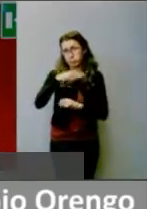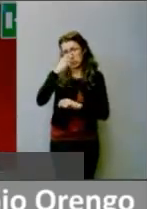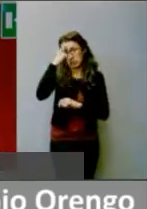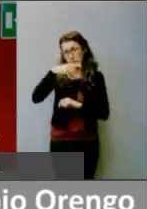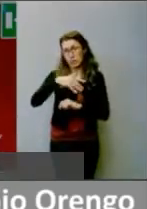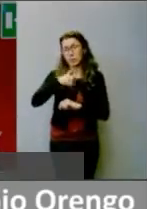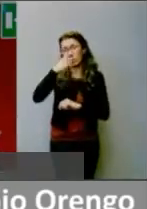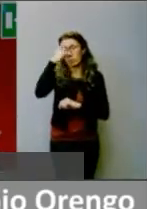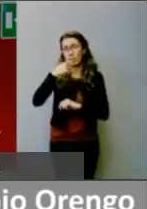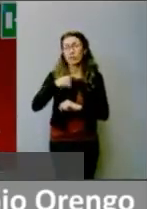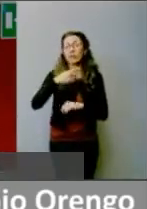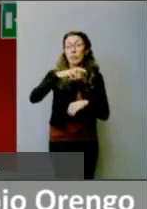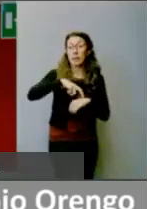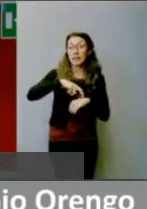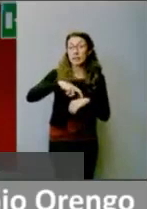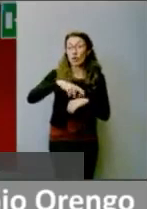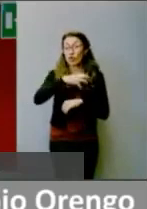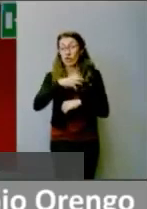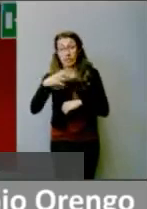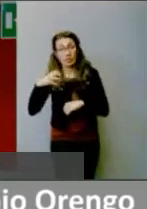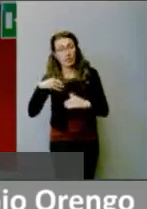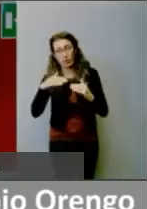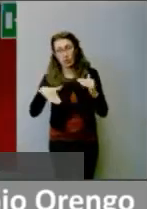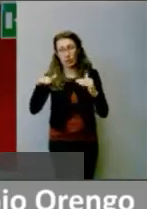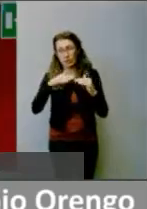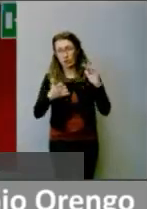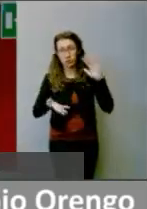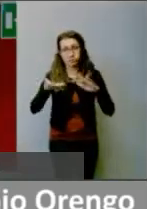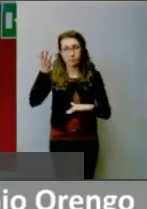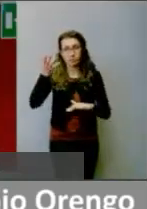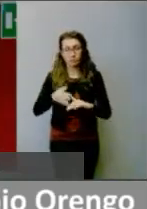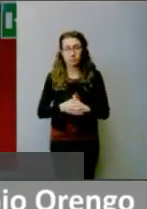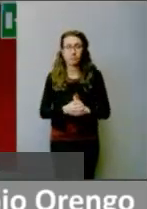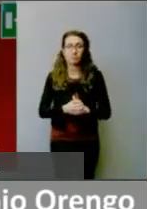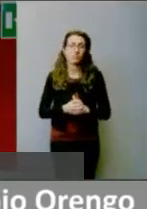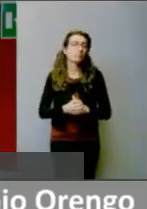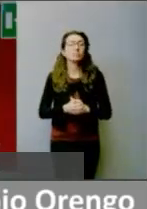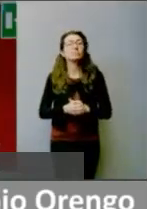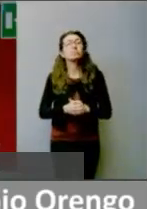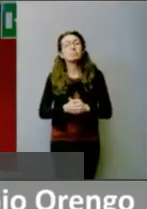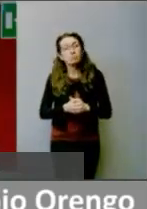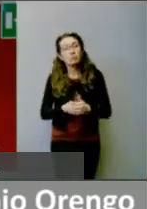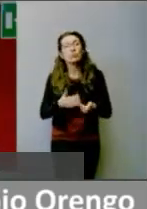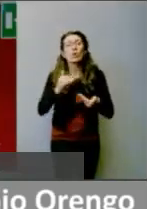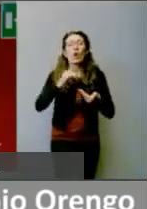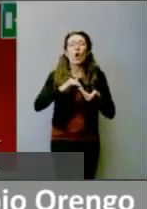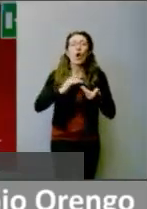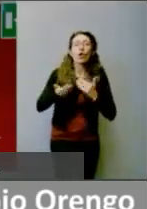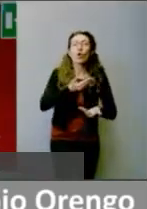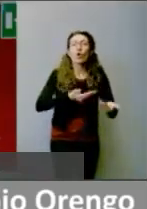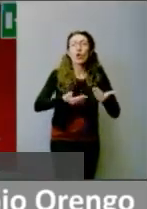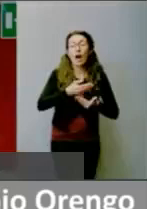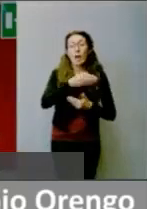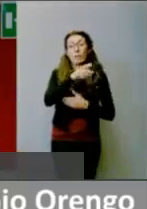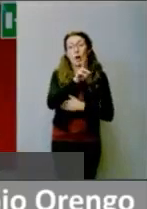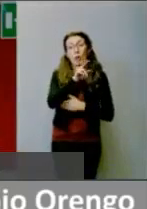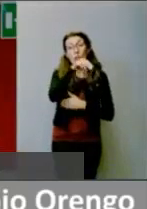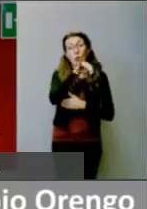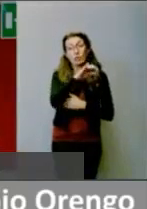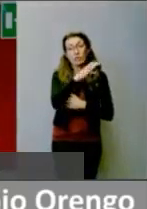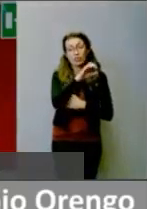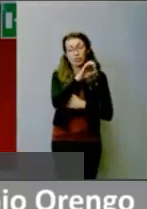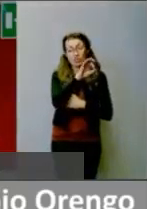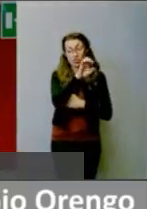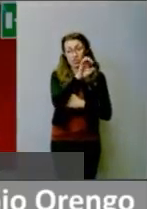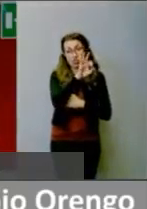medico-scientifico di altissimo livello. Allora, da sempre collabora con l'UNICEF e con l'Istituto Caslini e con gli